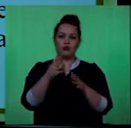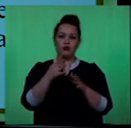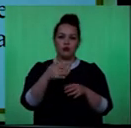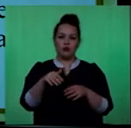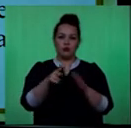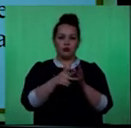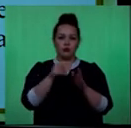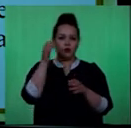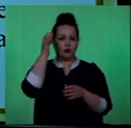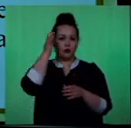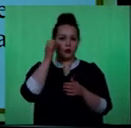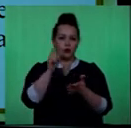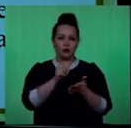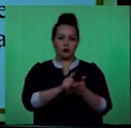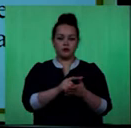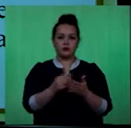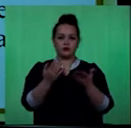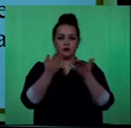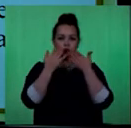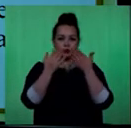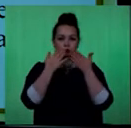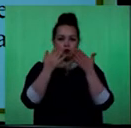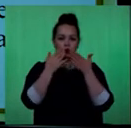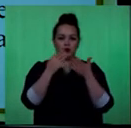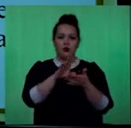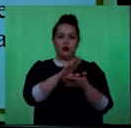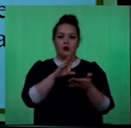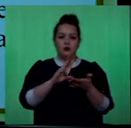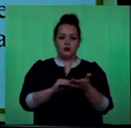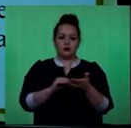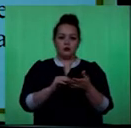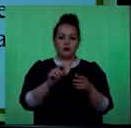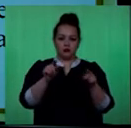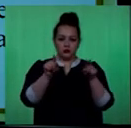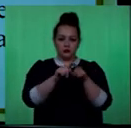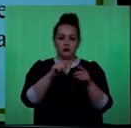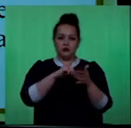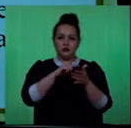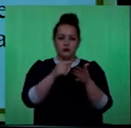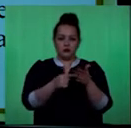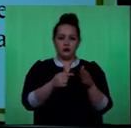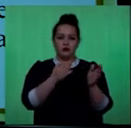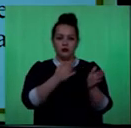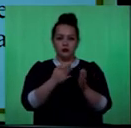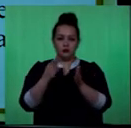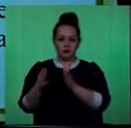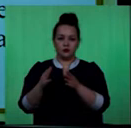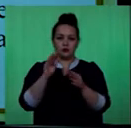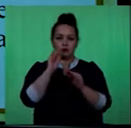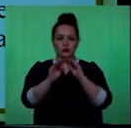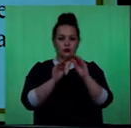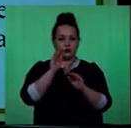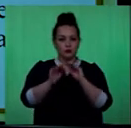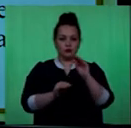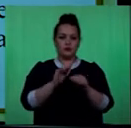вспомним задание прочитайте вы пишете однокоренные слова разберите их по составу